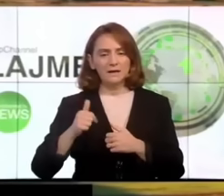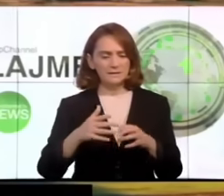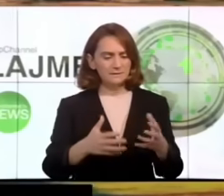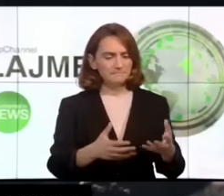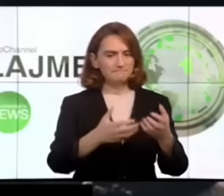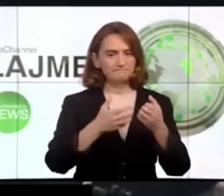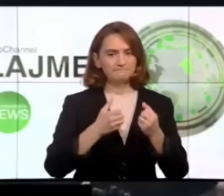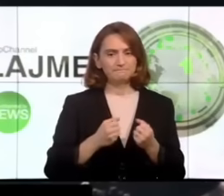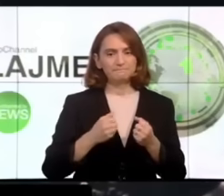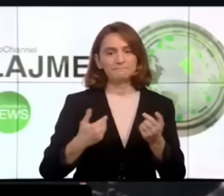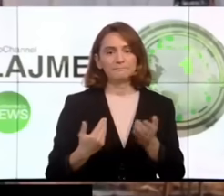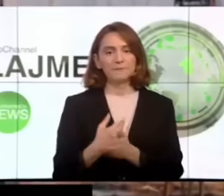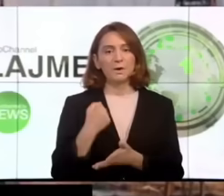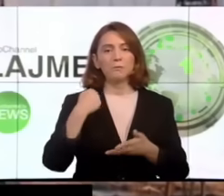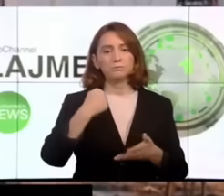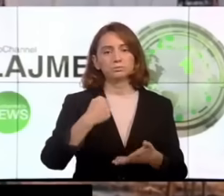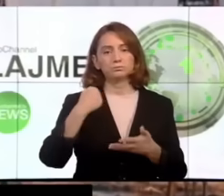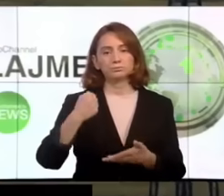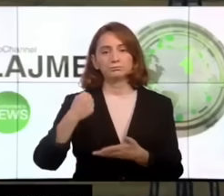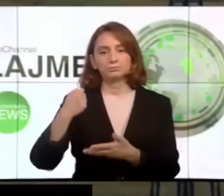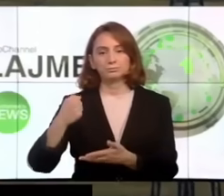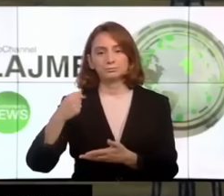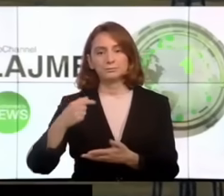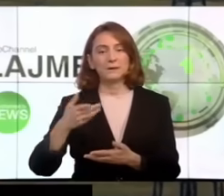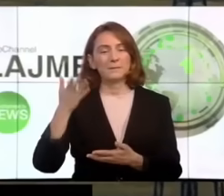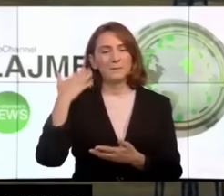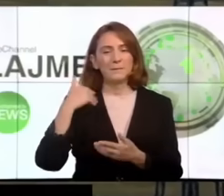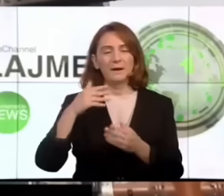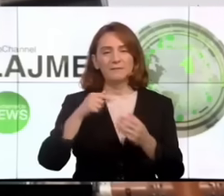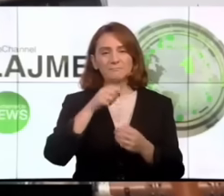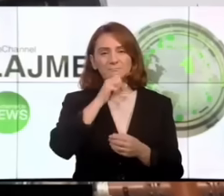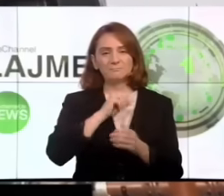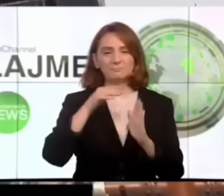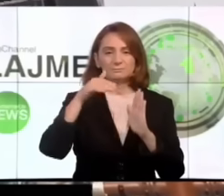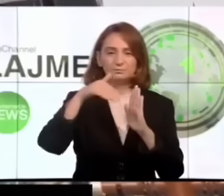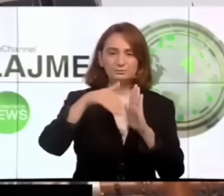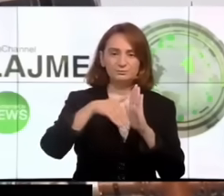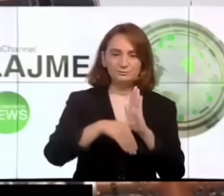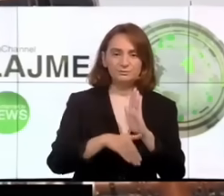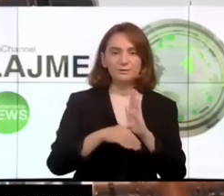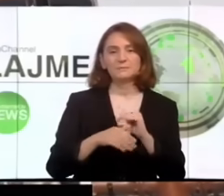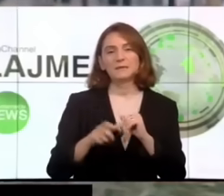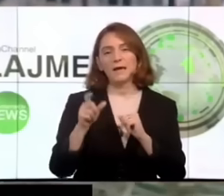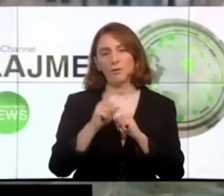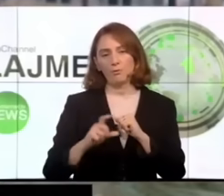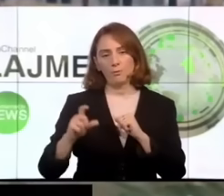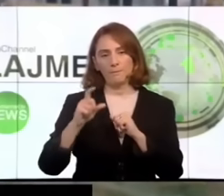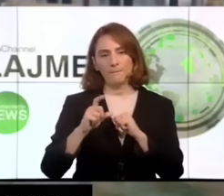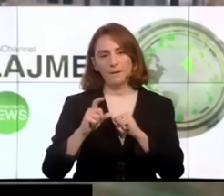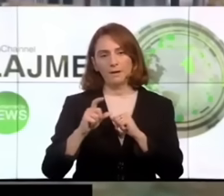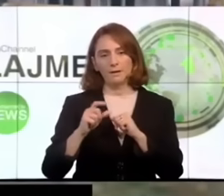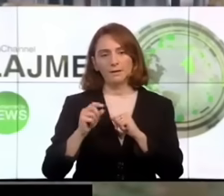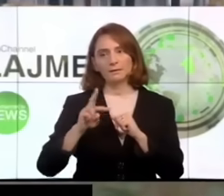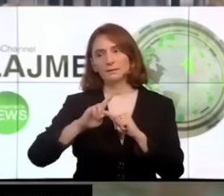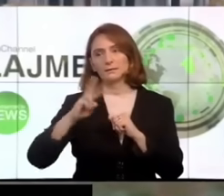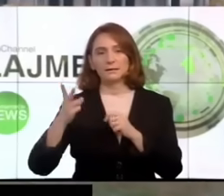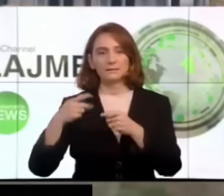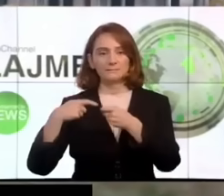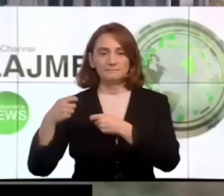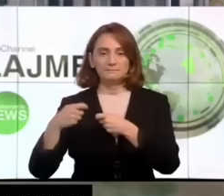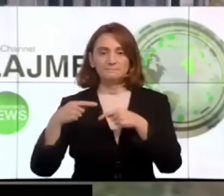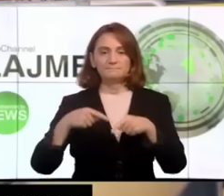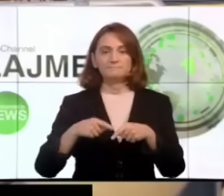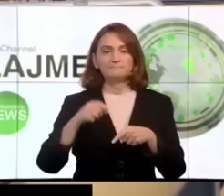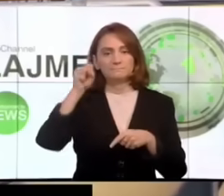vjetër, Bankers ka shënuar një rritje të ndjeshme, duke futur teknika moderne të nxjerrjes, duke rritur prodhimin deri në një kulm